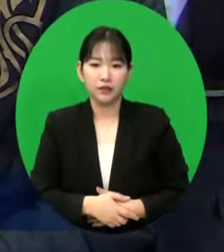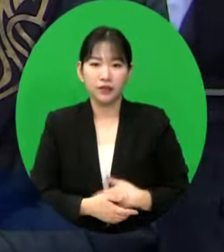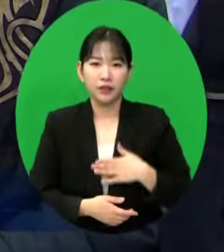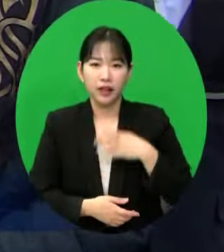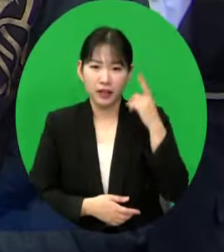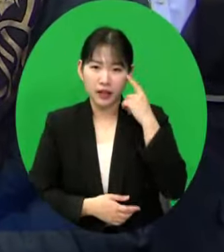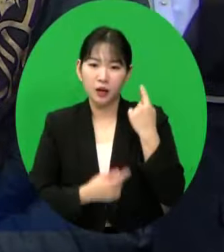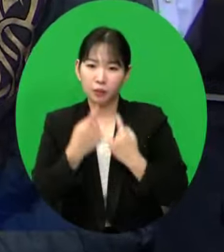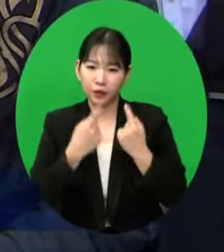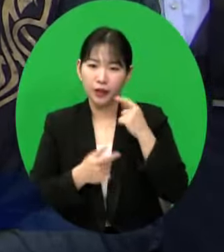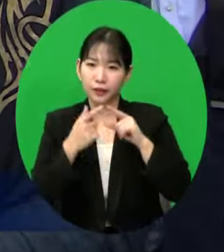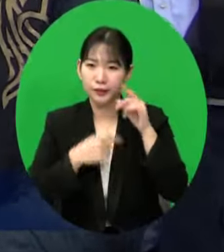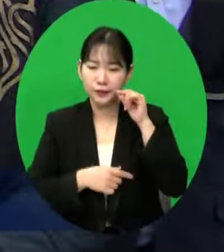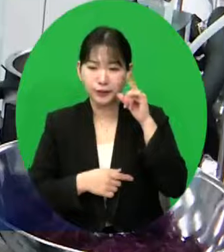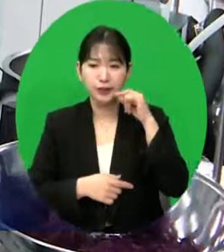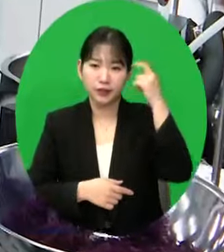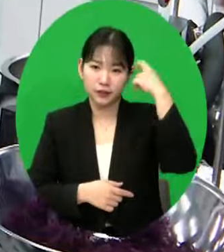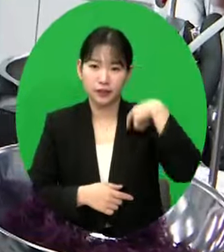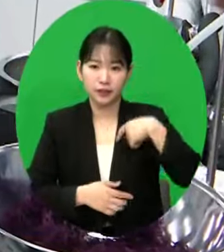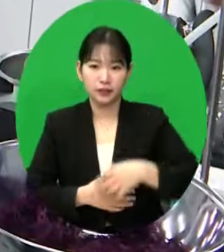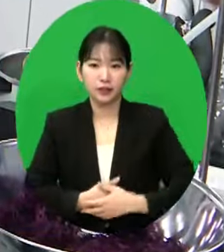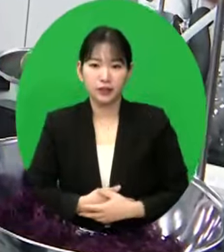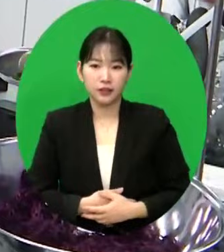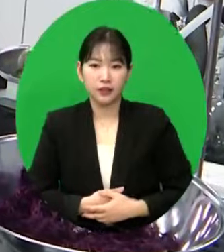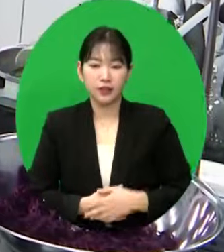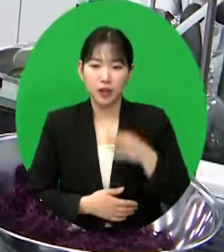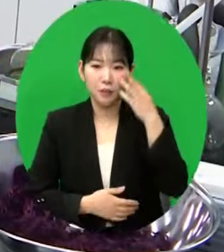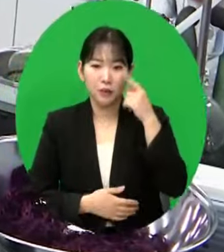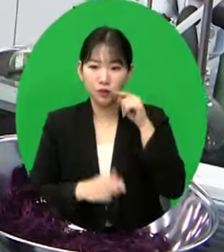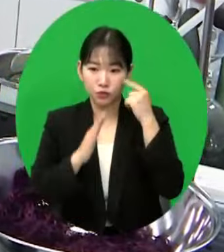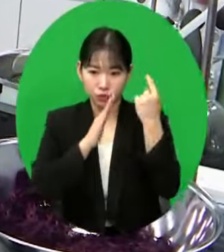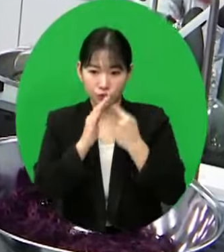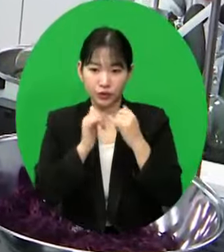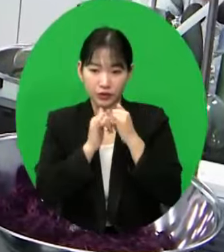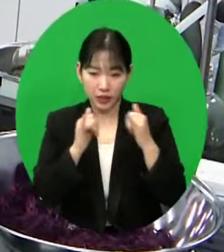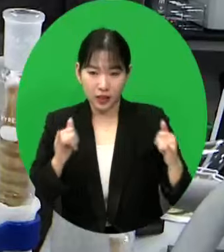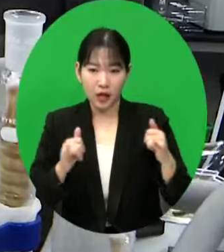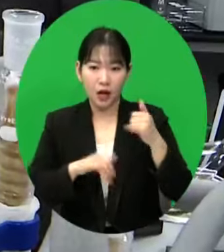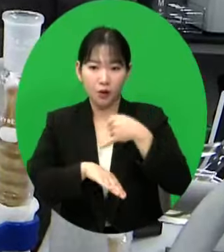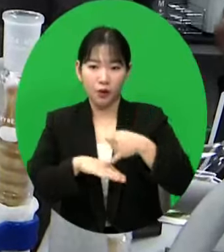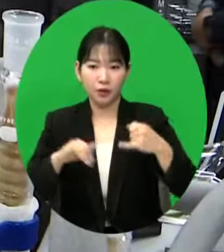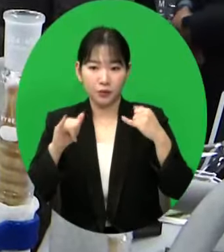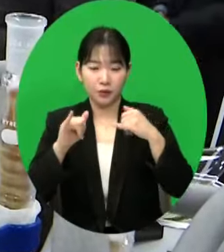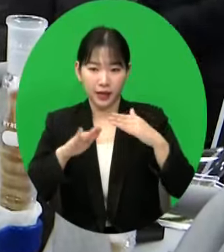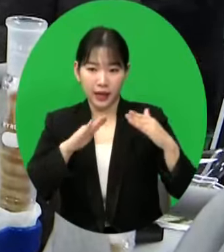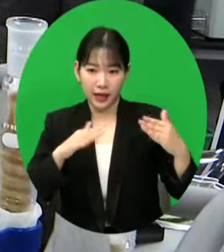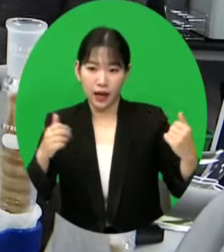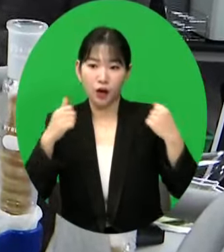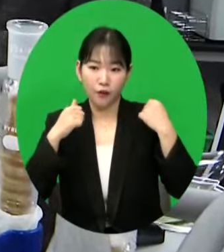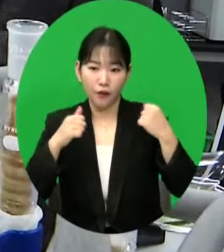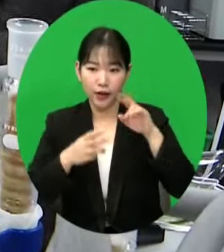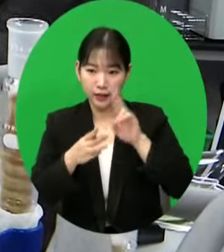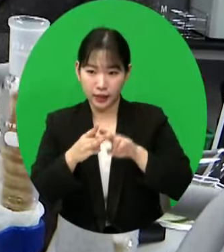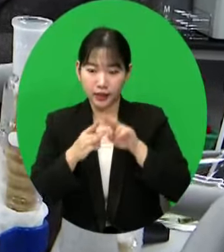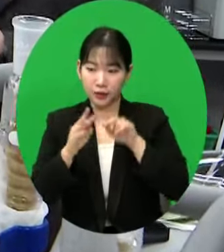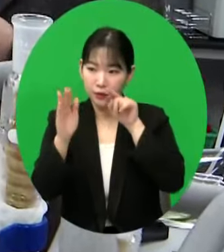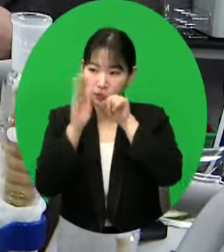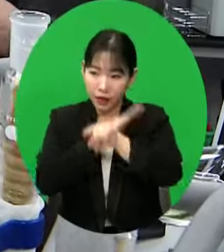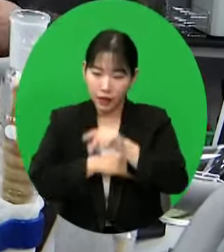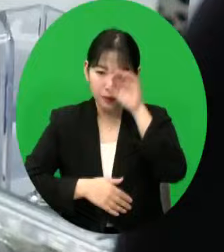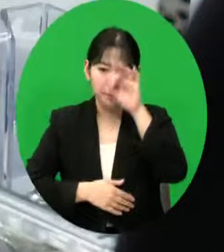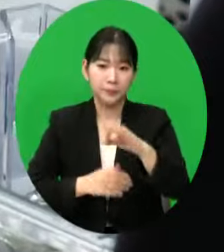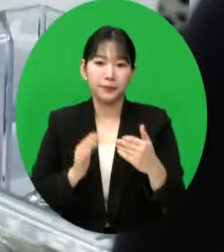It's crunchy than I thought. 미국 방문단은 완도 해양 헬스케어 유효성 실증 센터도